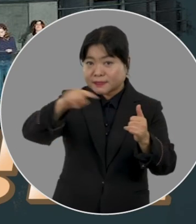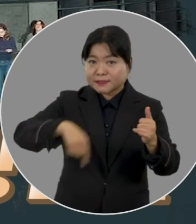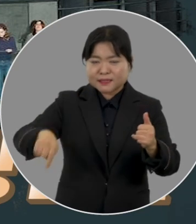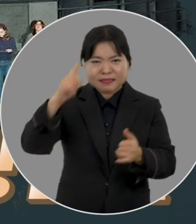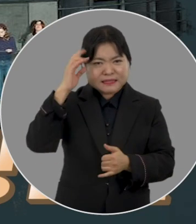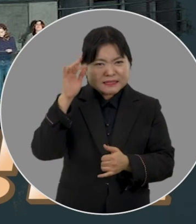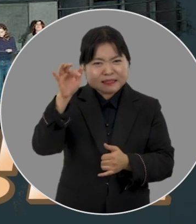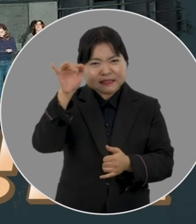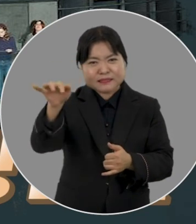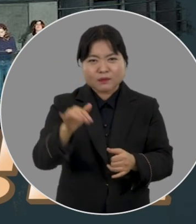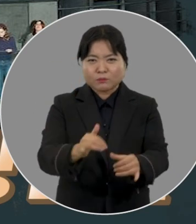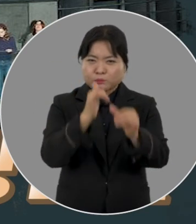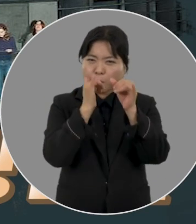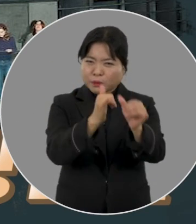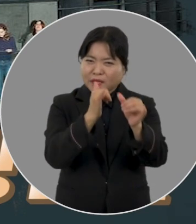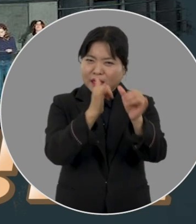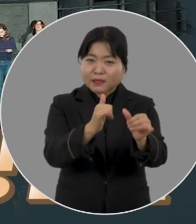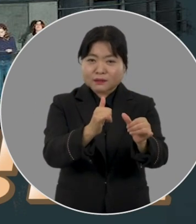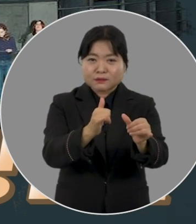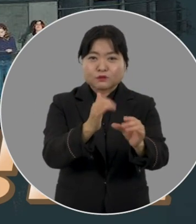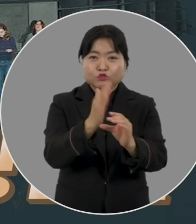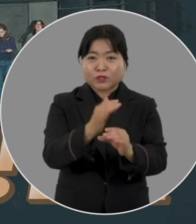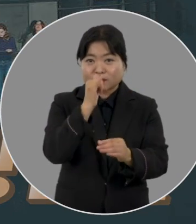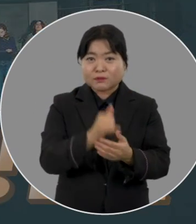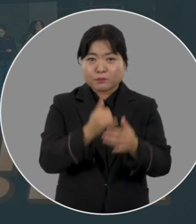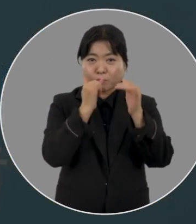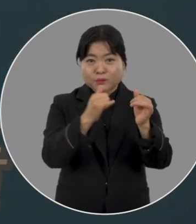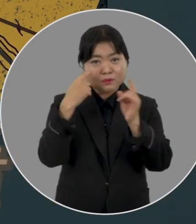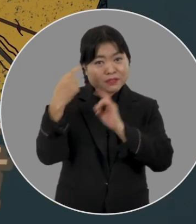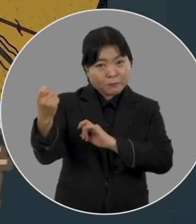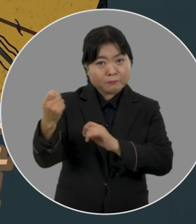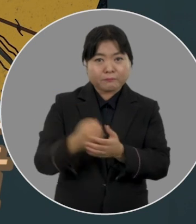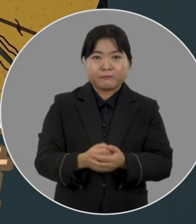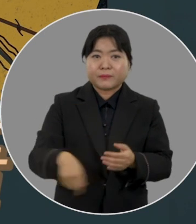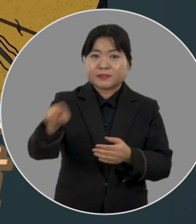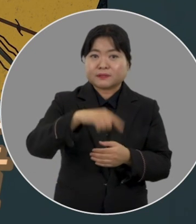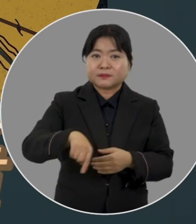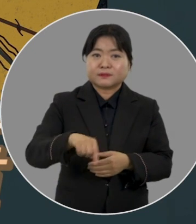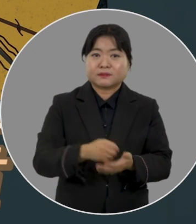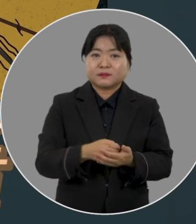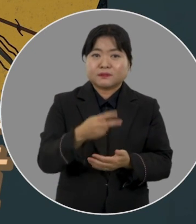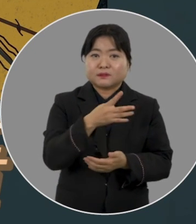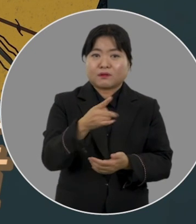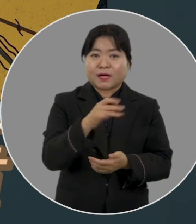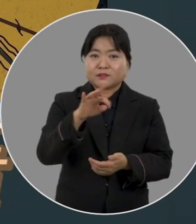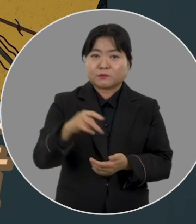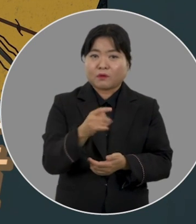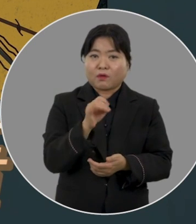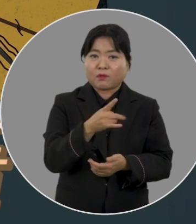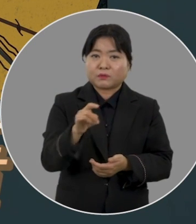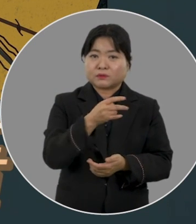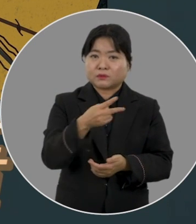이들을 기리는 그런 포상을 하고 있지요. 그리고 기념하고 있지요. 이들을 The Righteous Among the